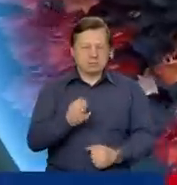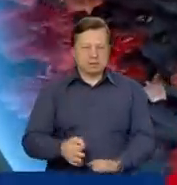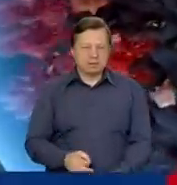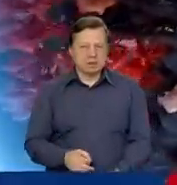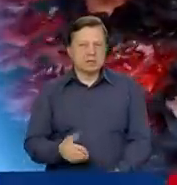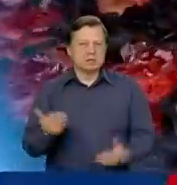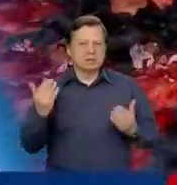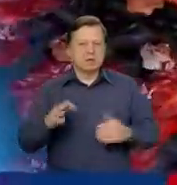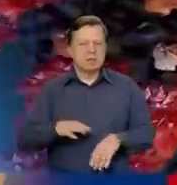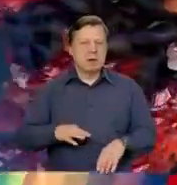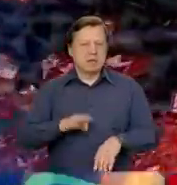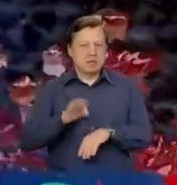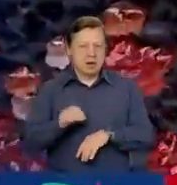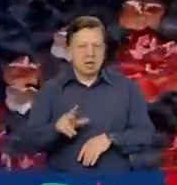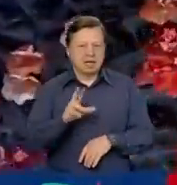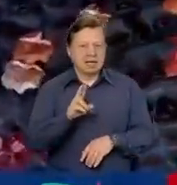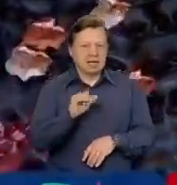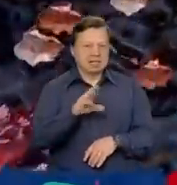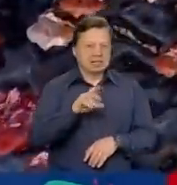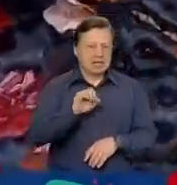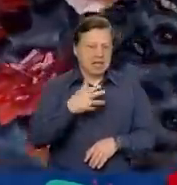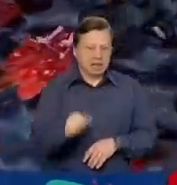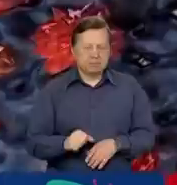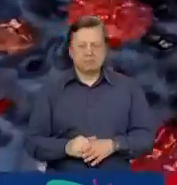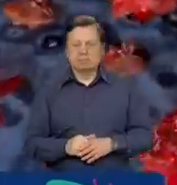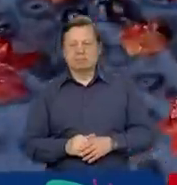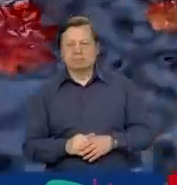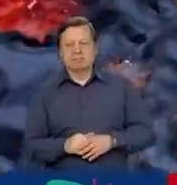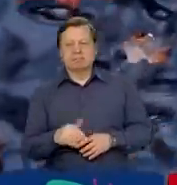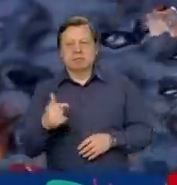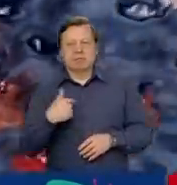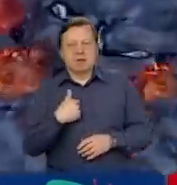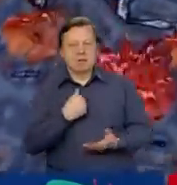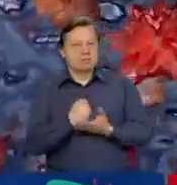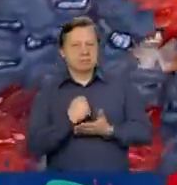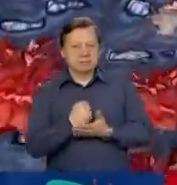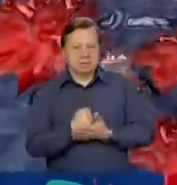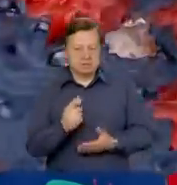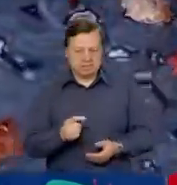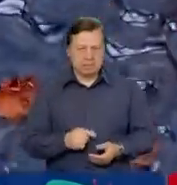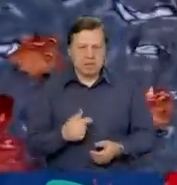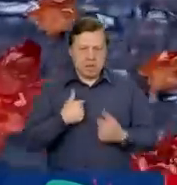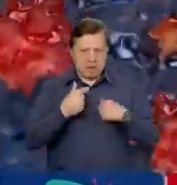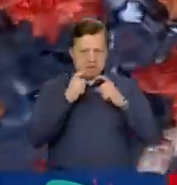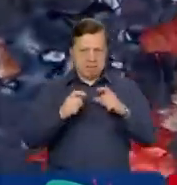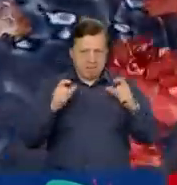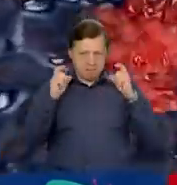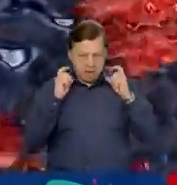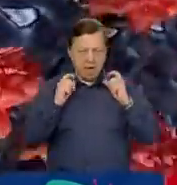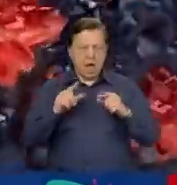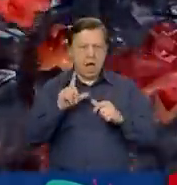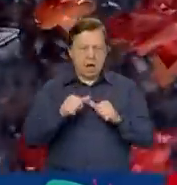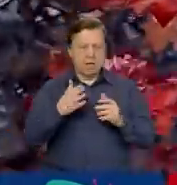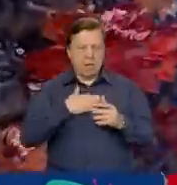Dzień dobry, panie doktorze. Krystyna z Pucuska się kłania. Ja mam taką sprawę, że zakładam maseczkę, a chodzę w